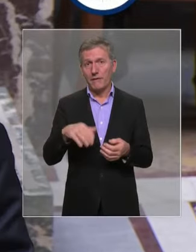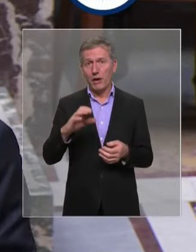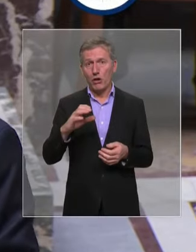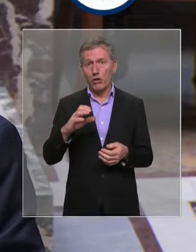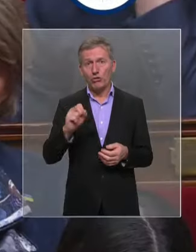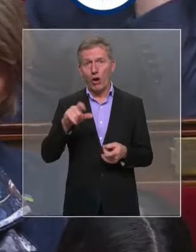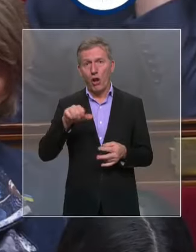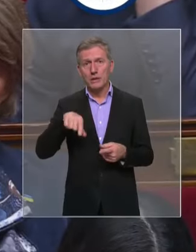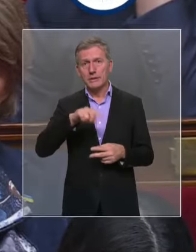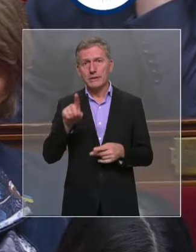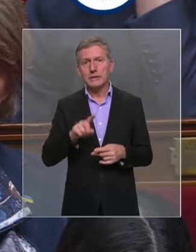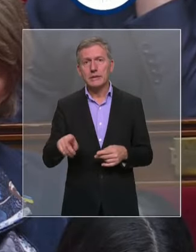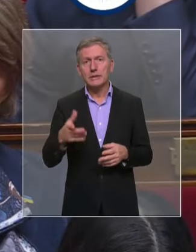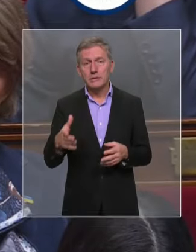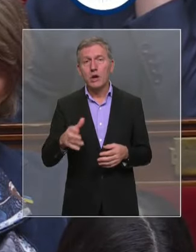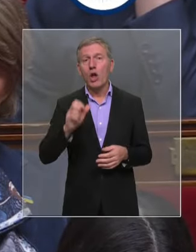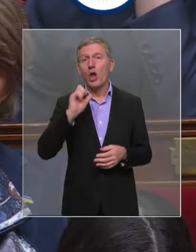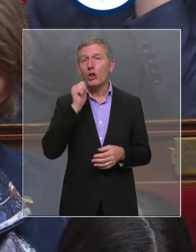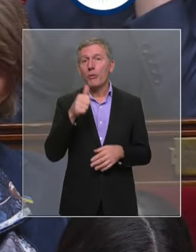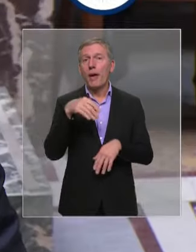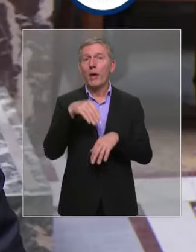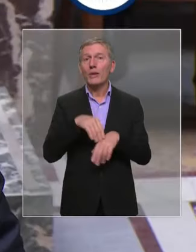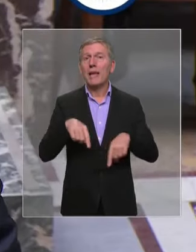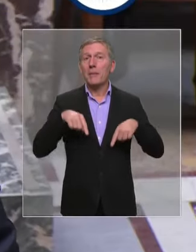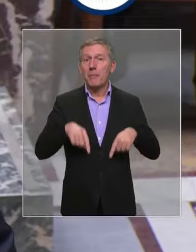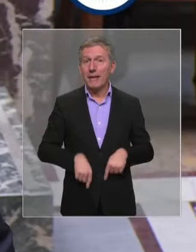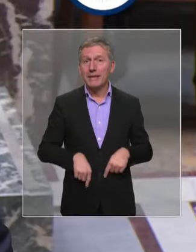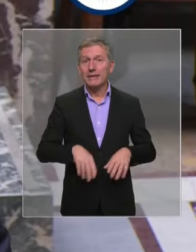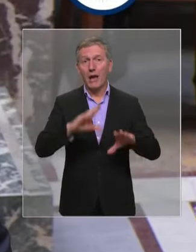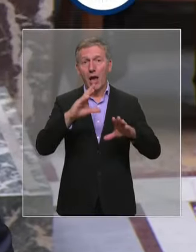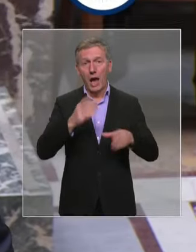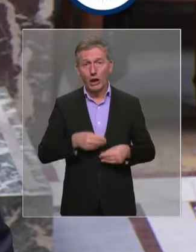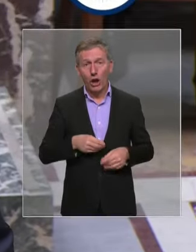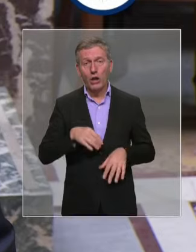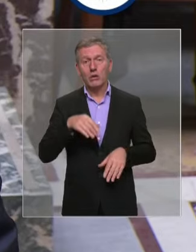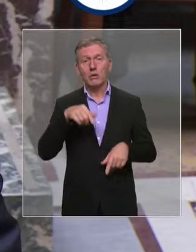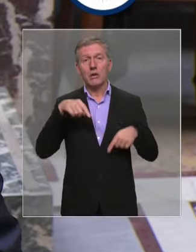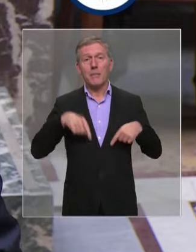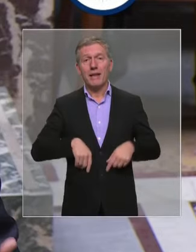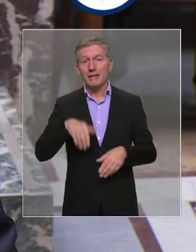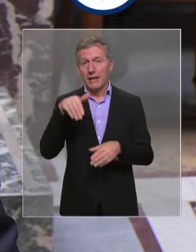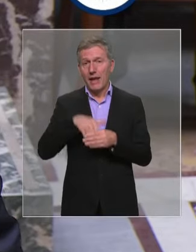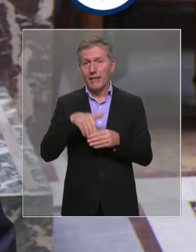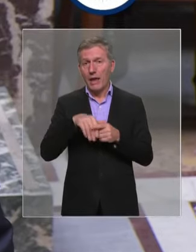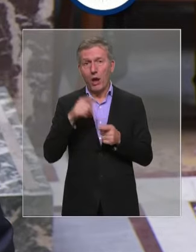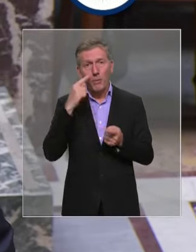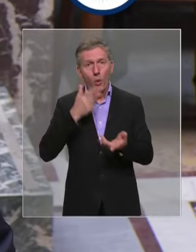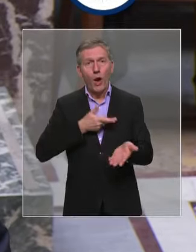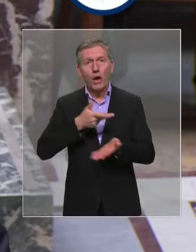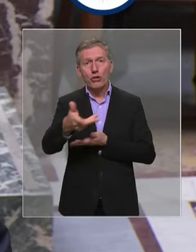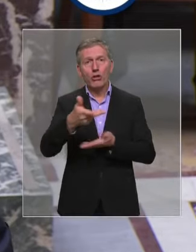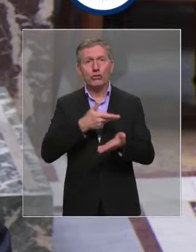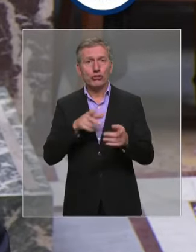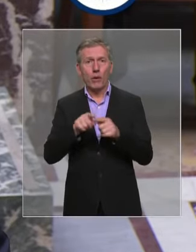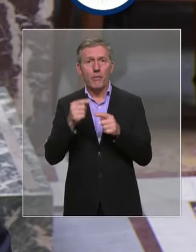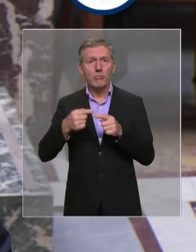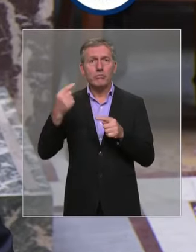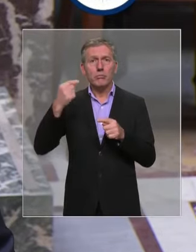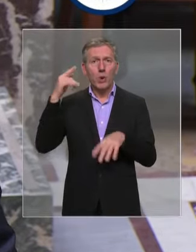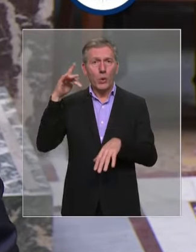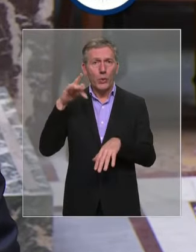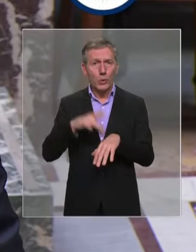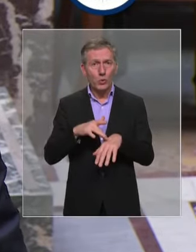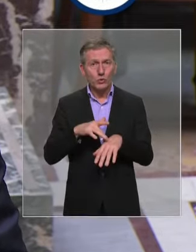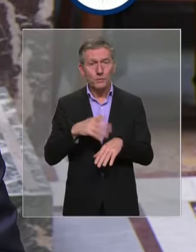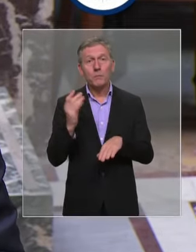Scholz. Demain, le Conseil des ministres accueillera la ministre de l'Intérieur pour un échange, comme ça s'est fait par le passé. Conseil des ministres